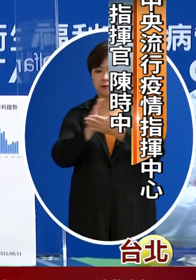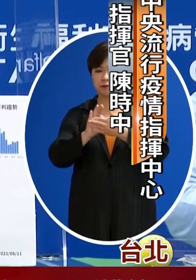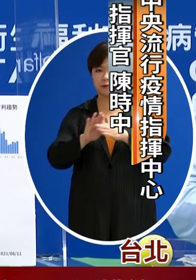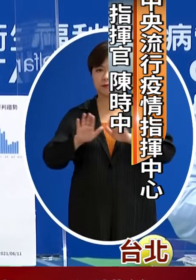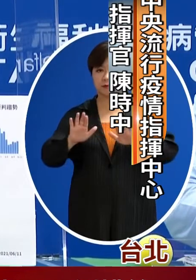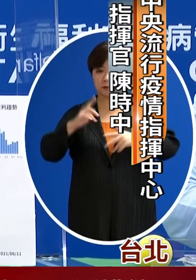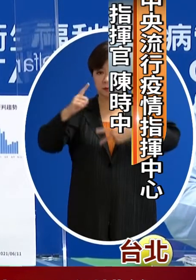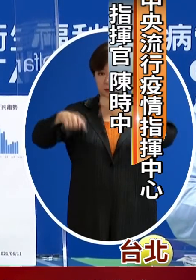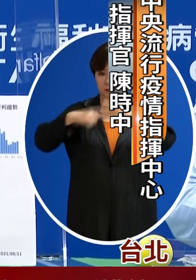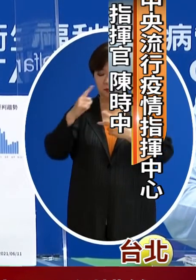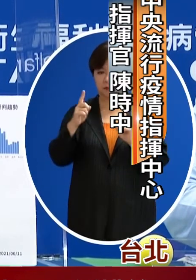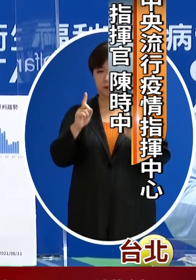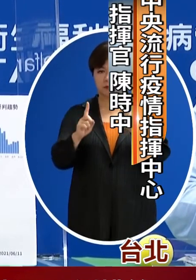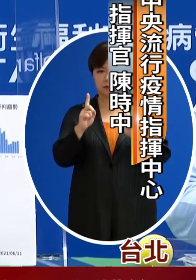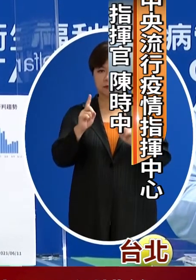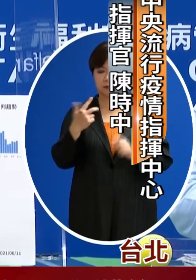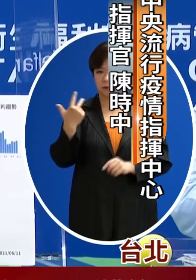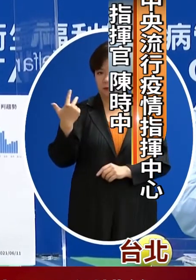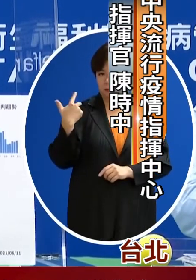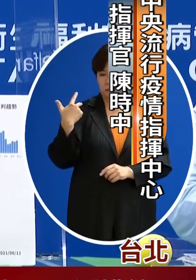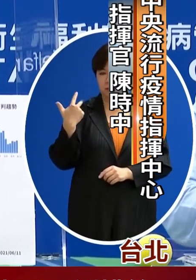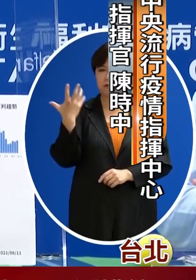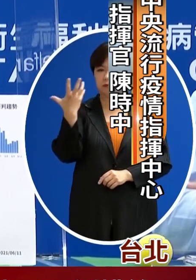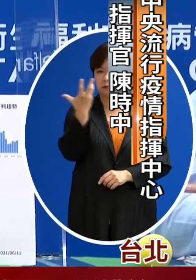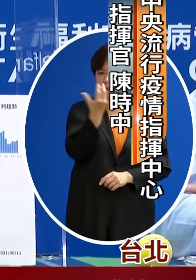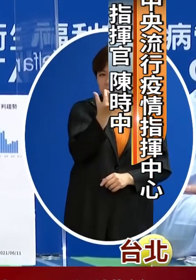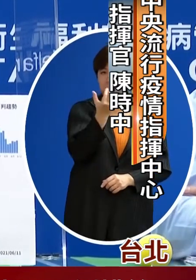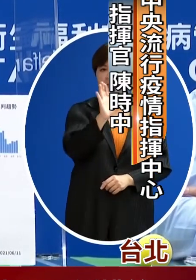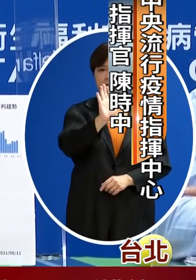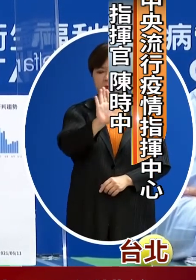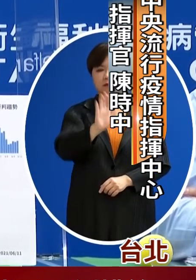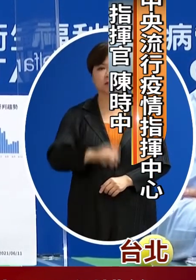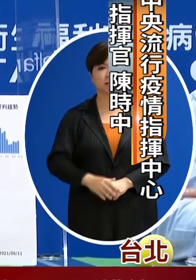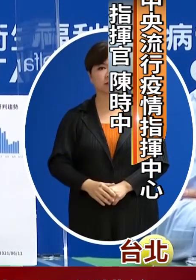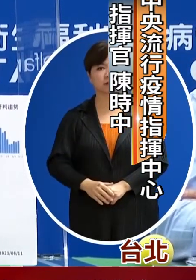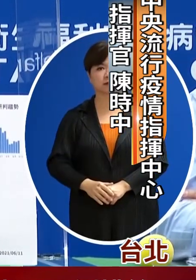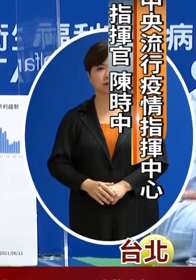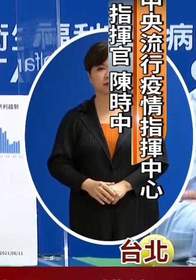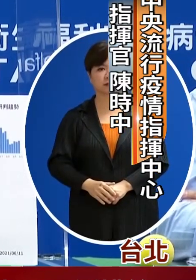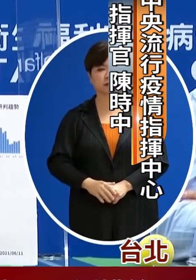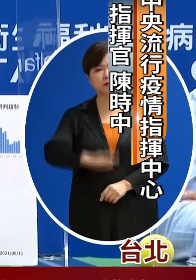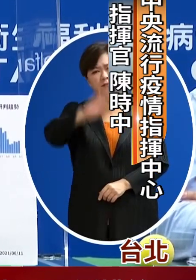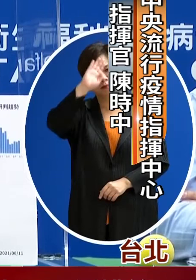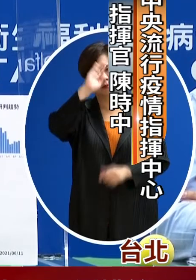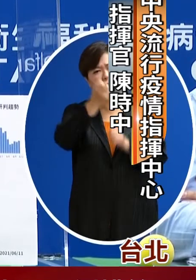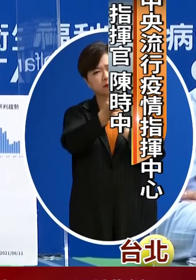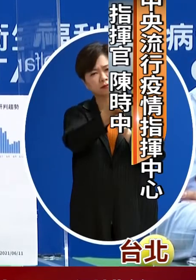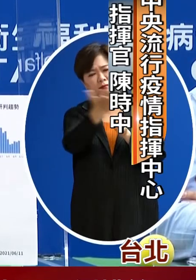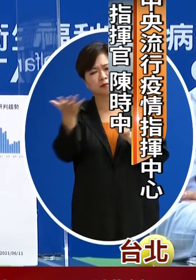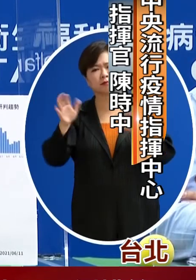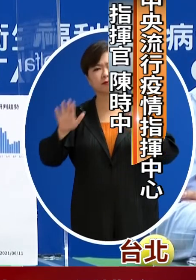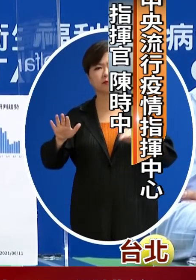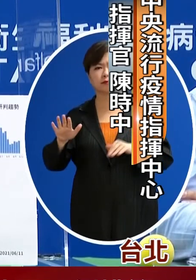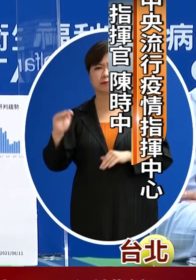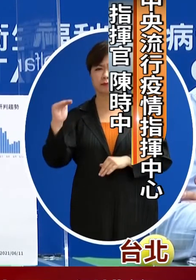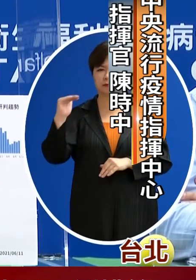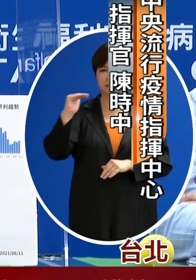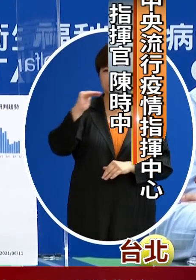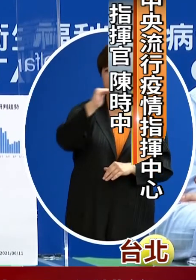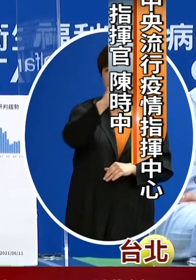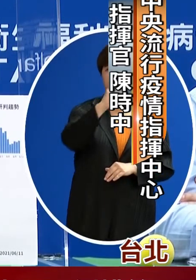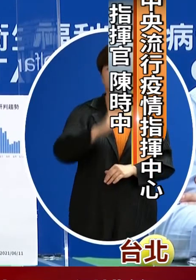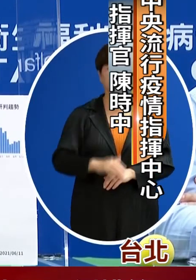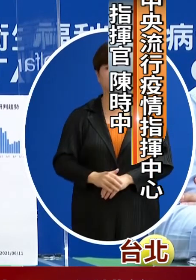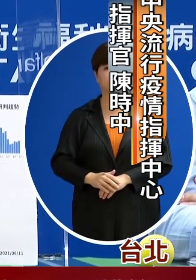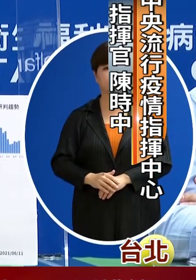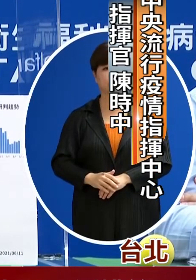还是比上个礼拜有稍微比较少一点，不过疫情大概就是待在这个地方，